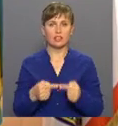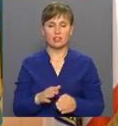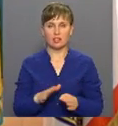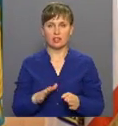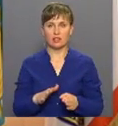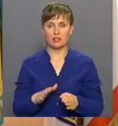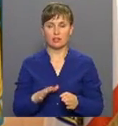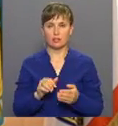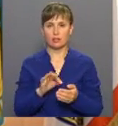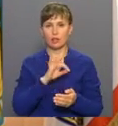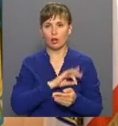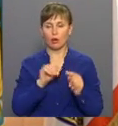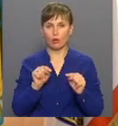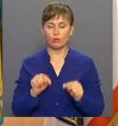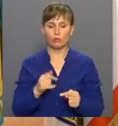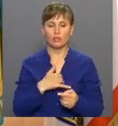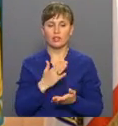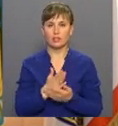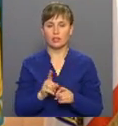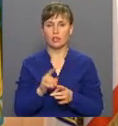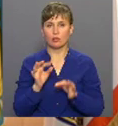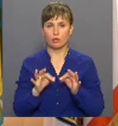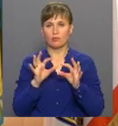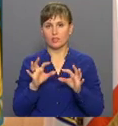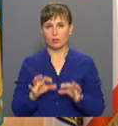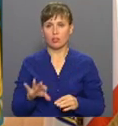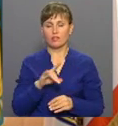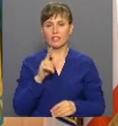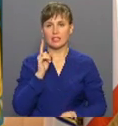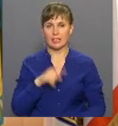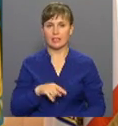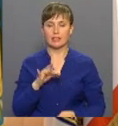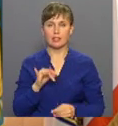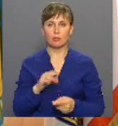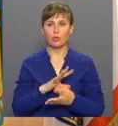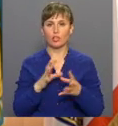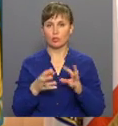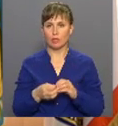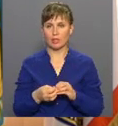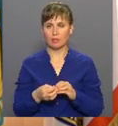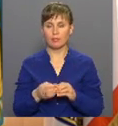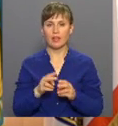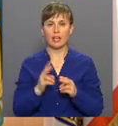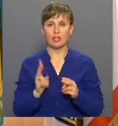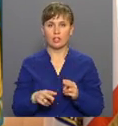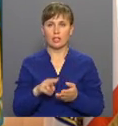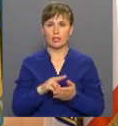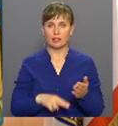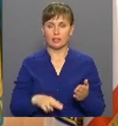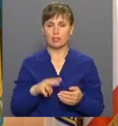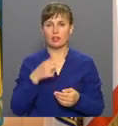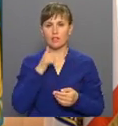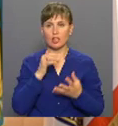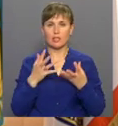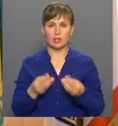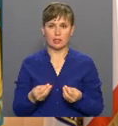декларации доходов есть такая норма в законе вы знаете и по результатам окончания регистрации на вчерашний день